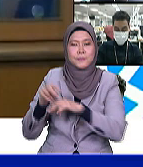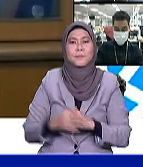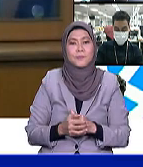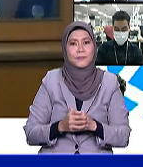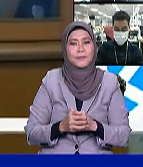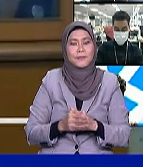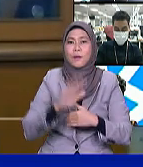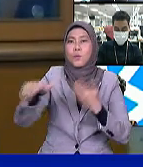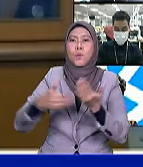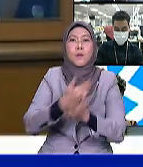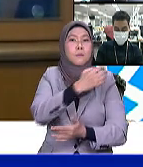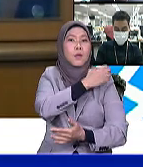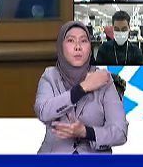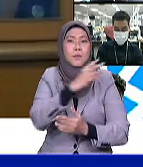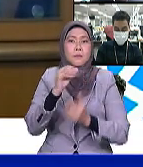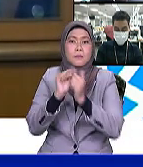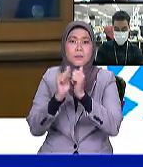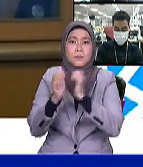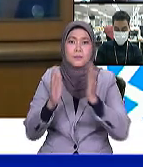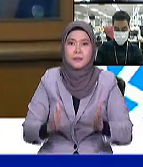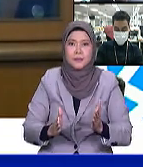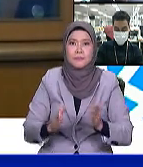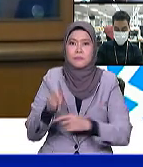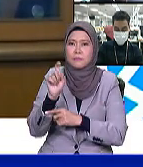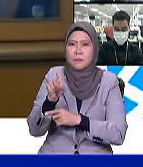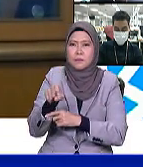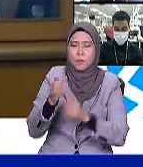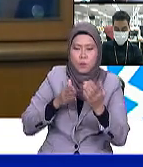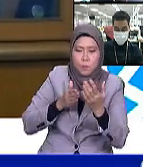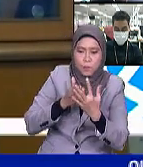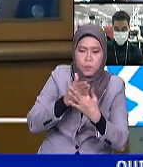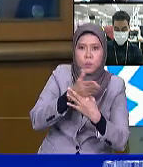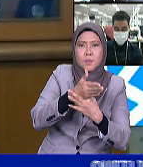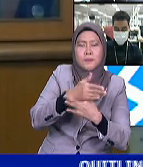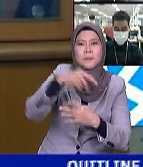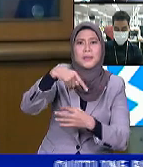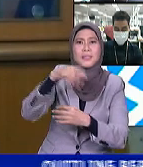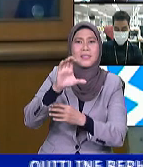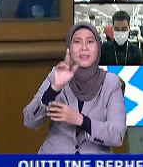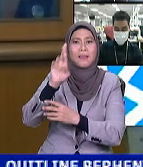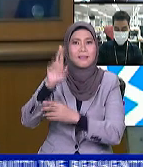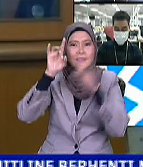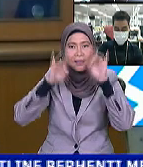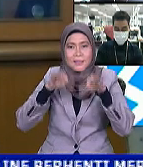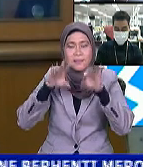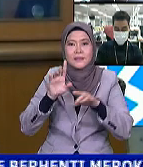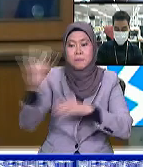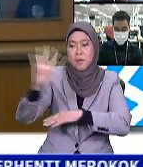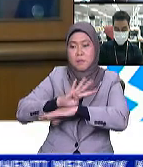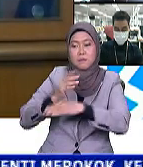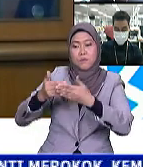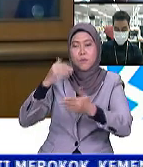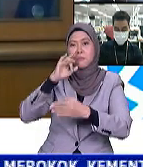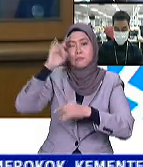Semua pegawai-pegawai dan atlet akan terpaksa melalui the PCR test 4 hari sebelum kita bertolak. So